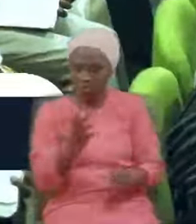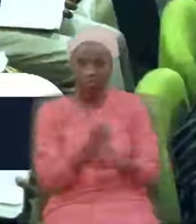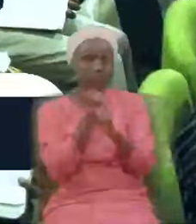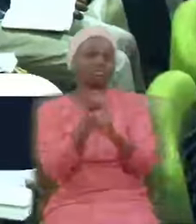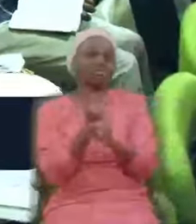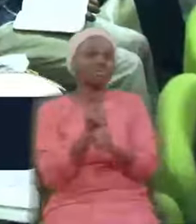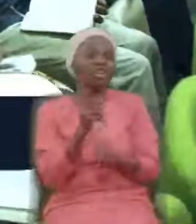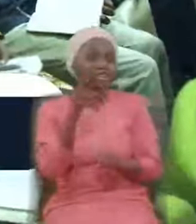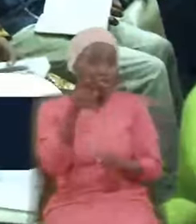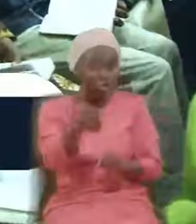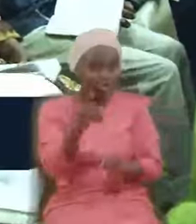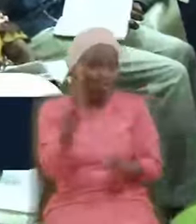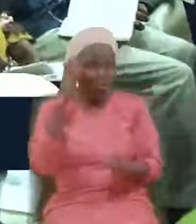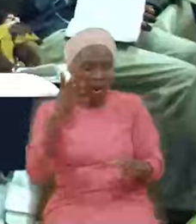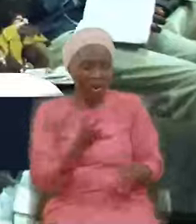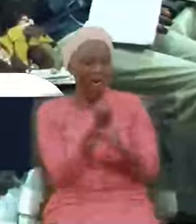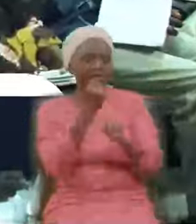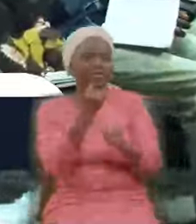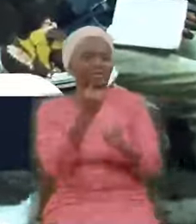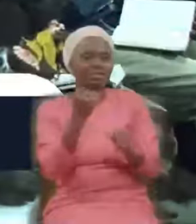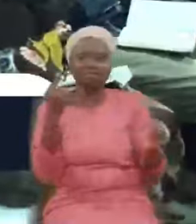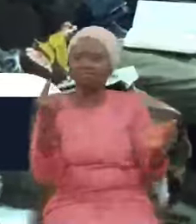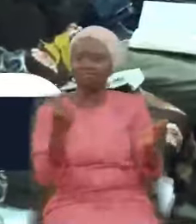Vous allez attraper ce que vous cherchez.